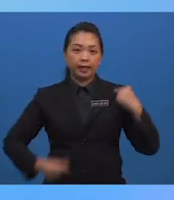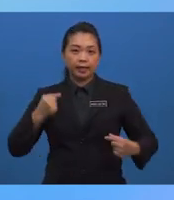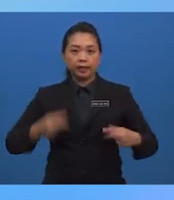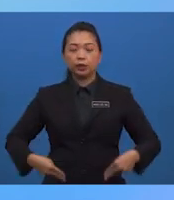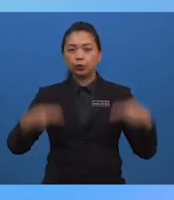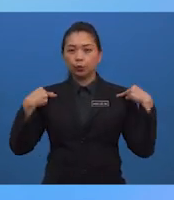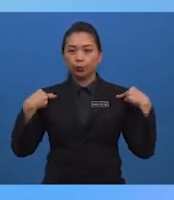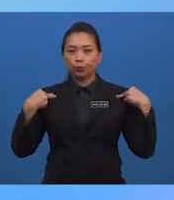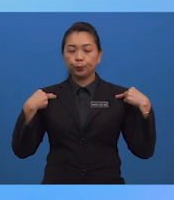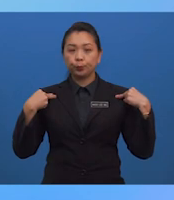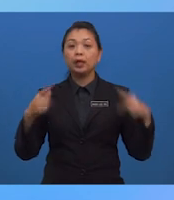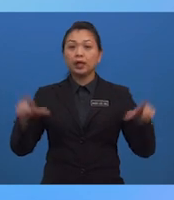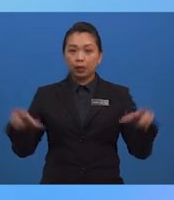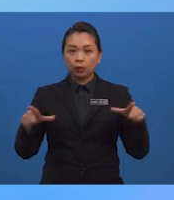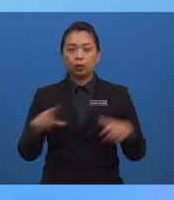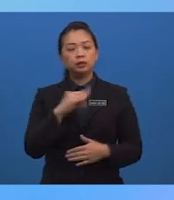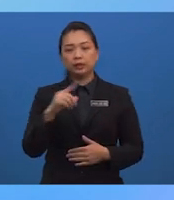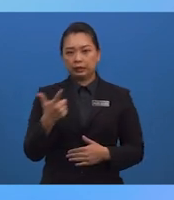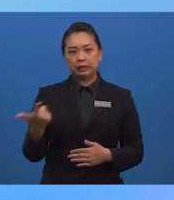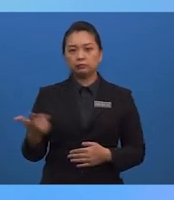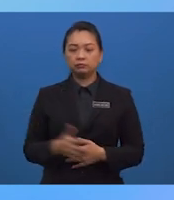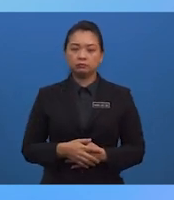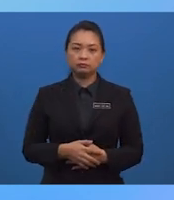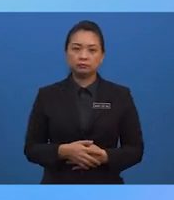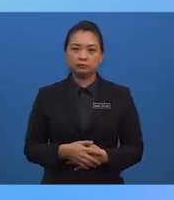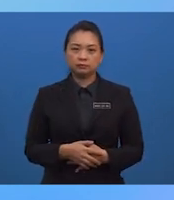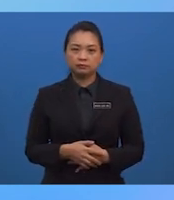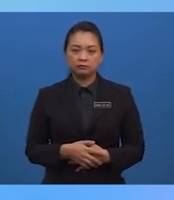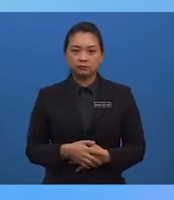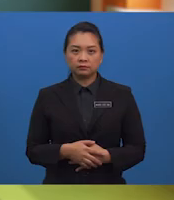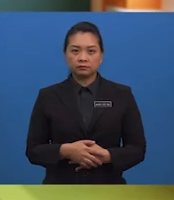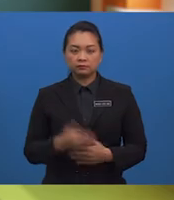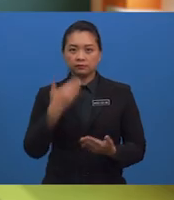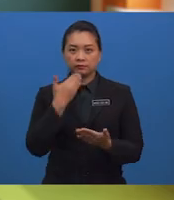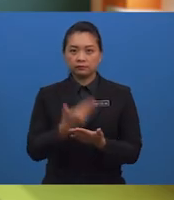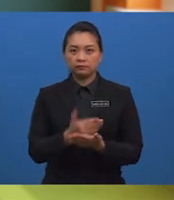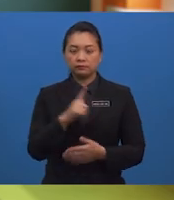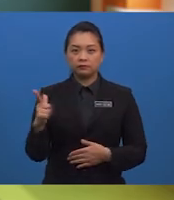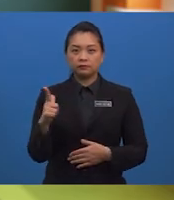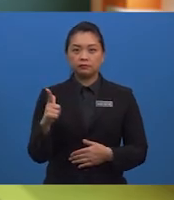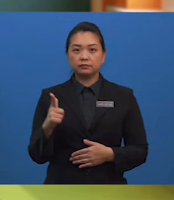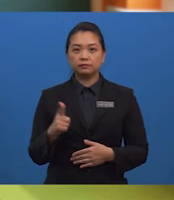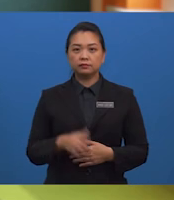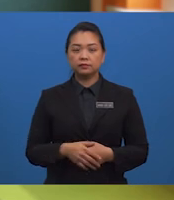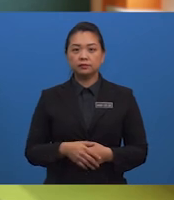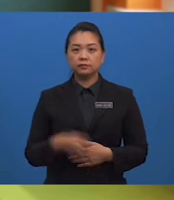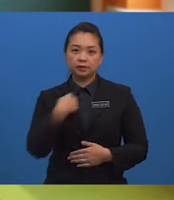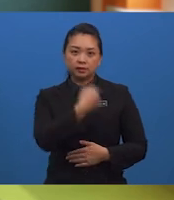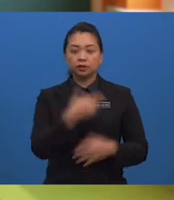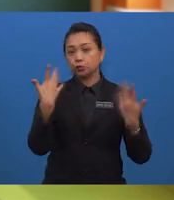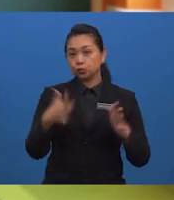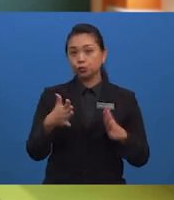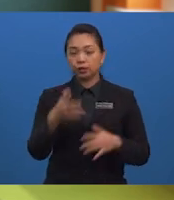hidup, perlakuan dan sebagainya. Baiklah pelajar-pelajar, kita telah meneliti